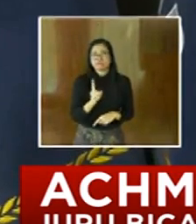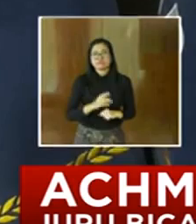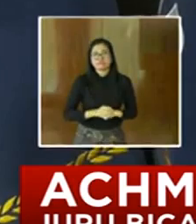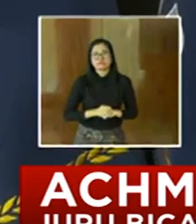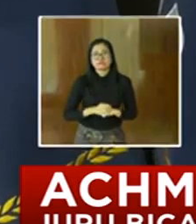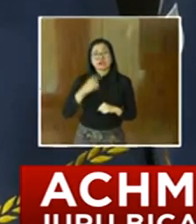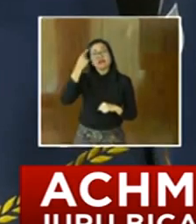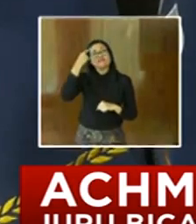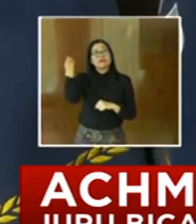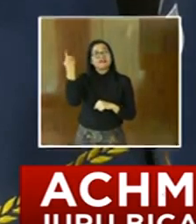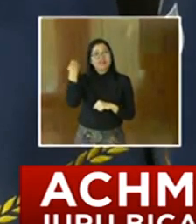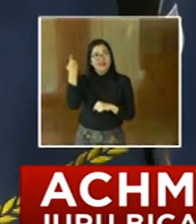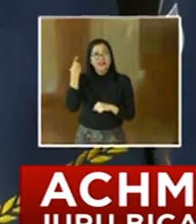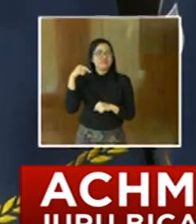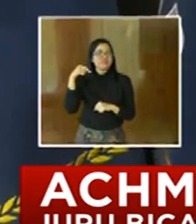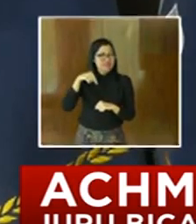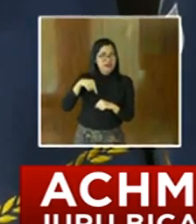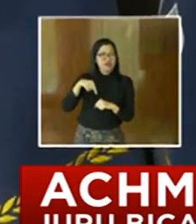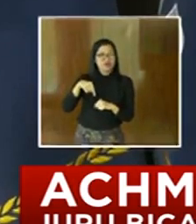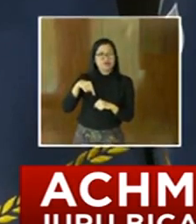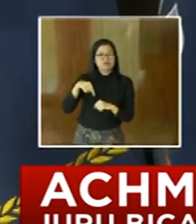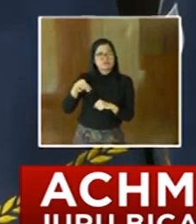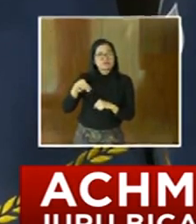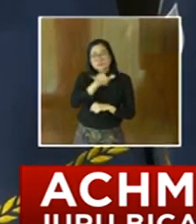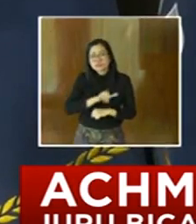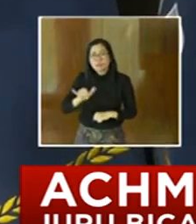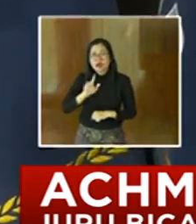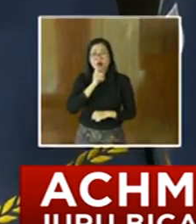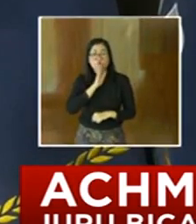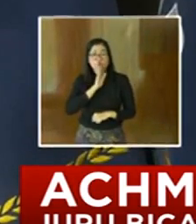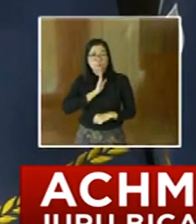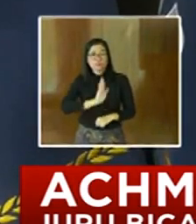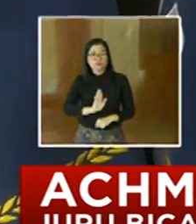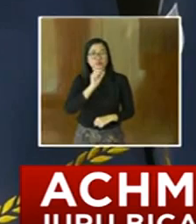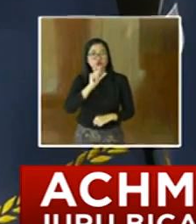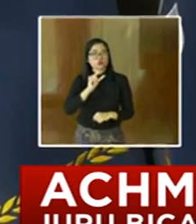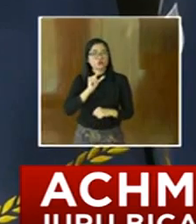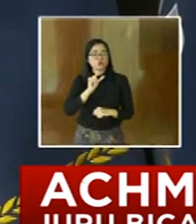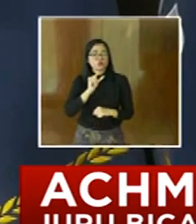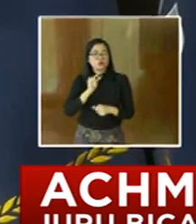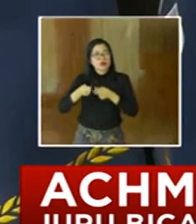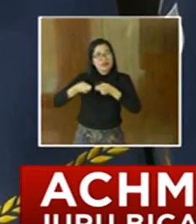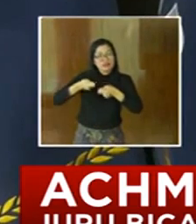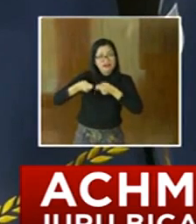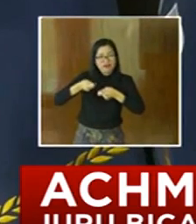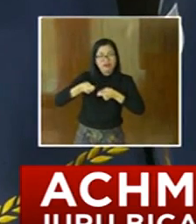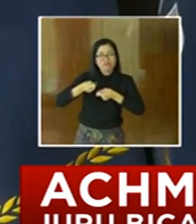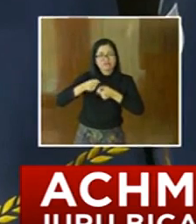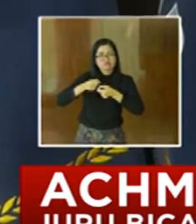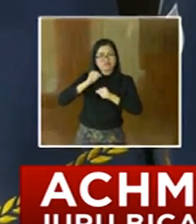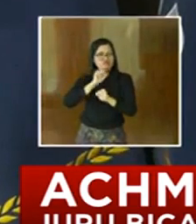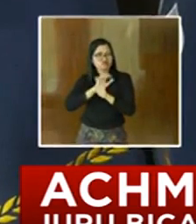dan siapapun sekarang sudah bersama-sama punya komitmen kuat untuk mengendalikan penyebaran